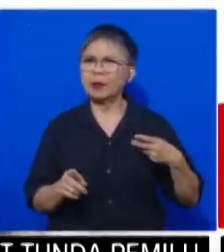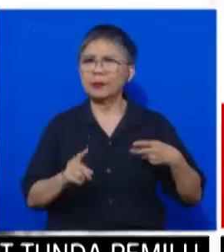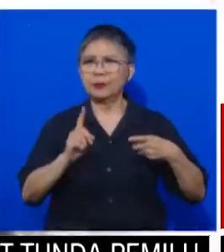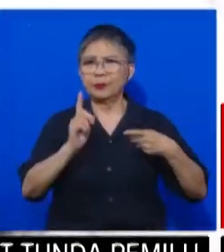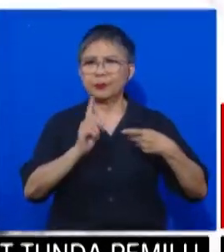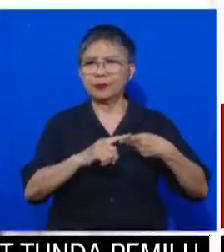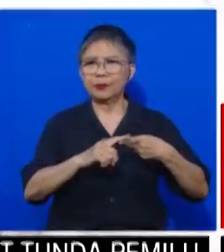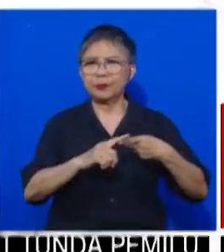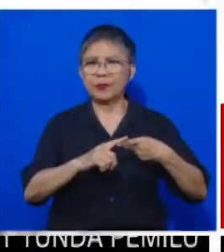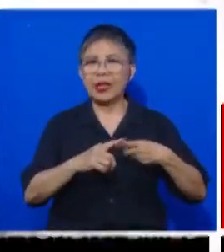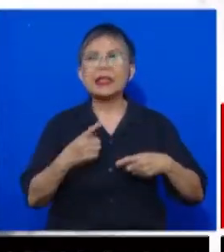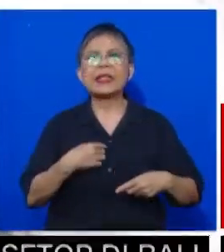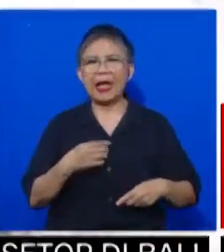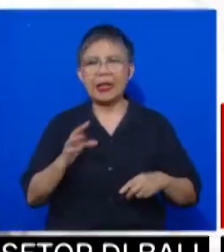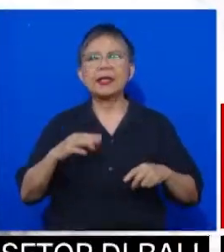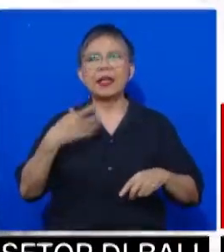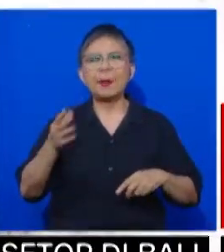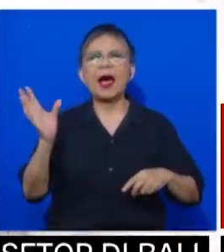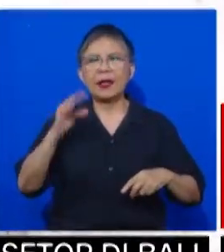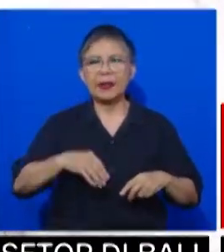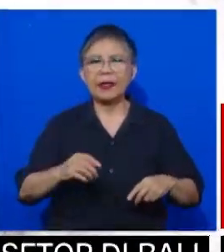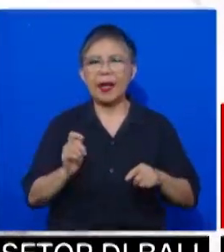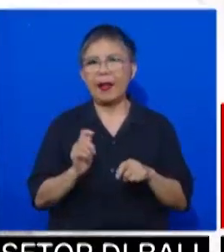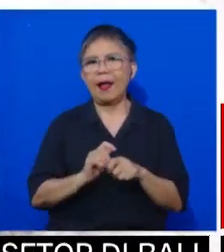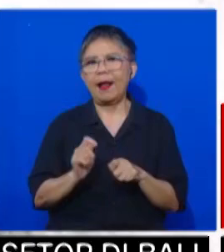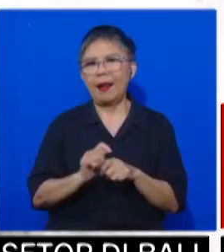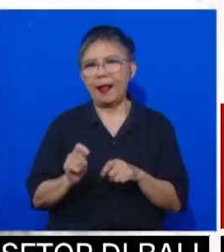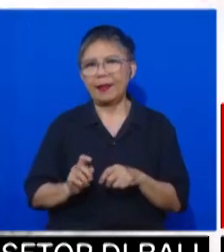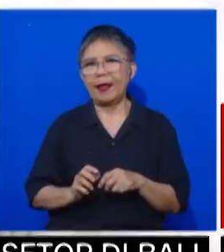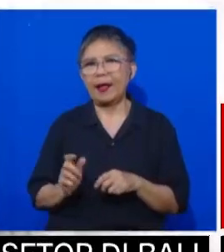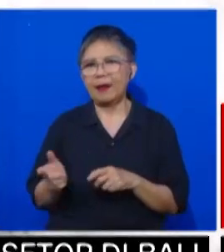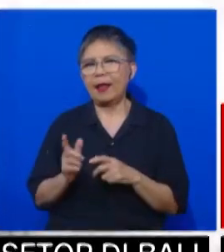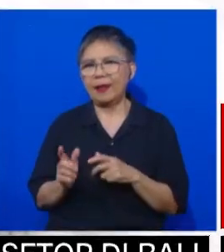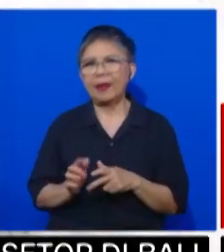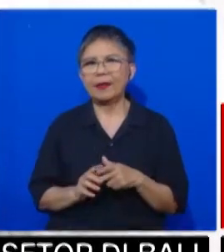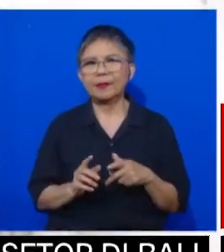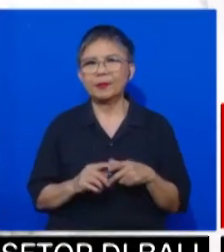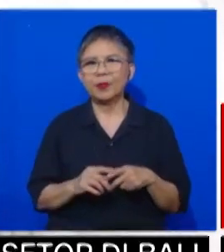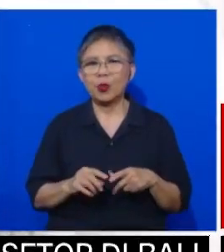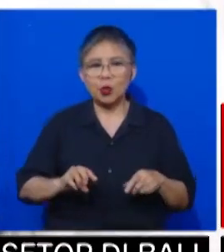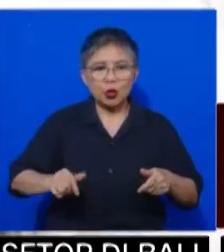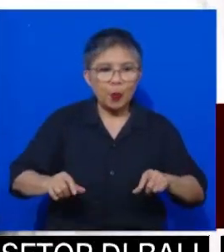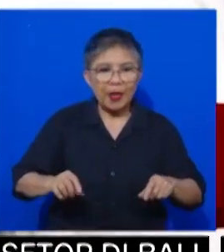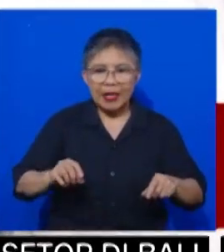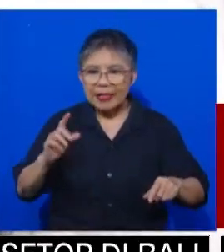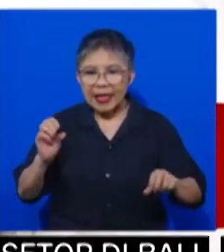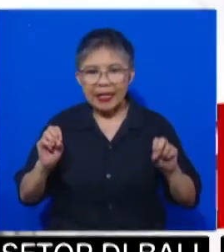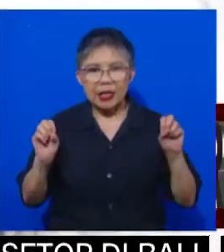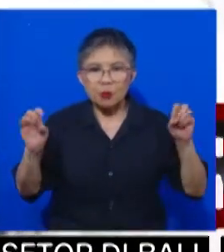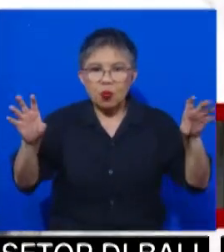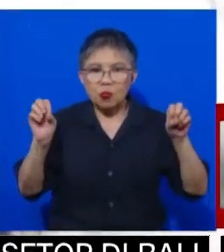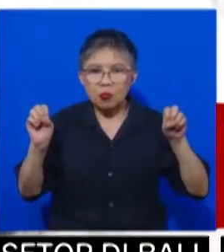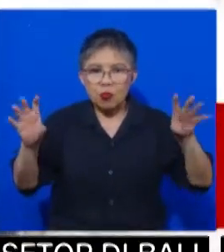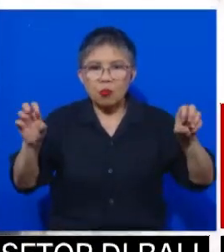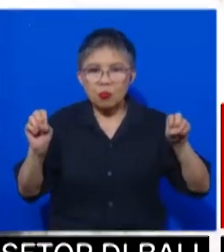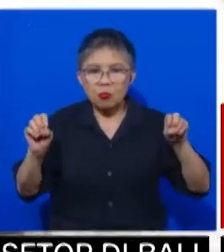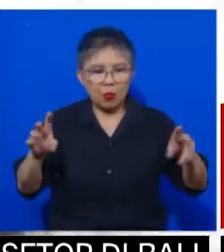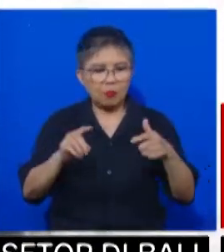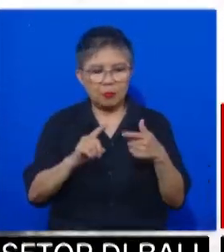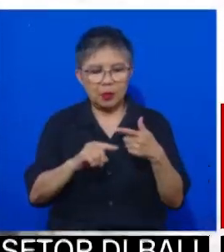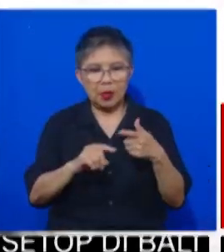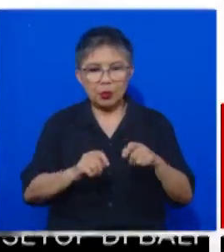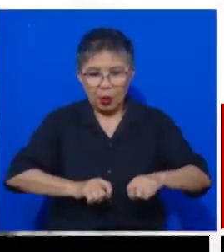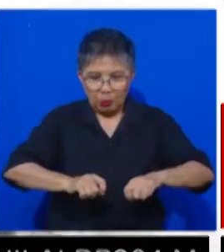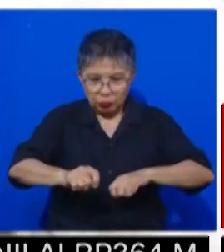Nah. Setiap hari latihan. Latihannya apa aja Pak itu? Mencoba speaker sama